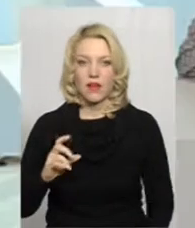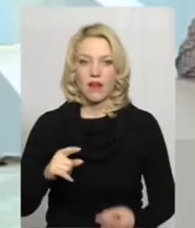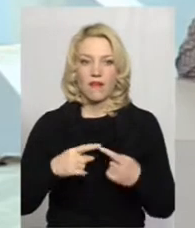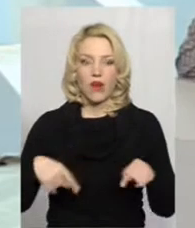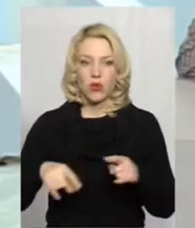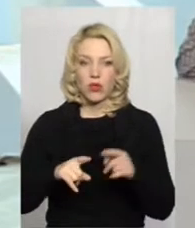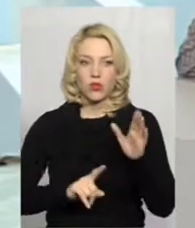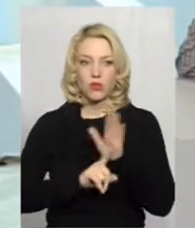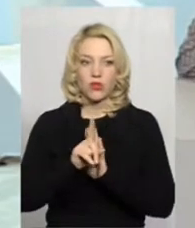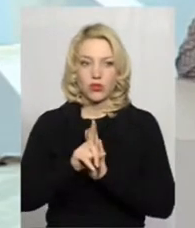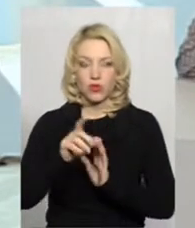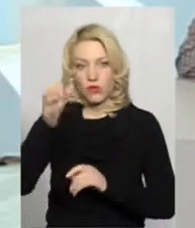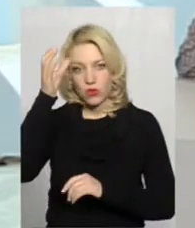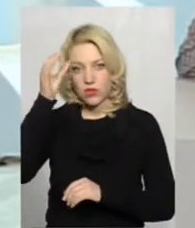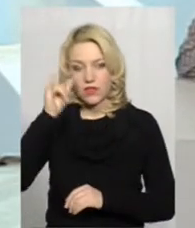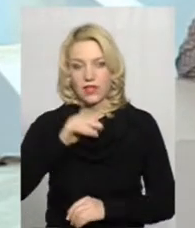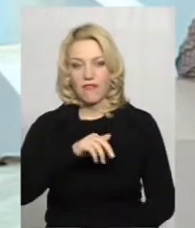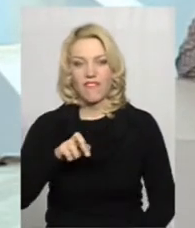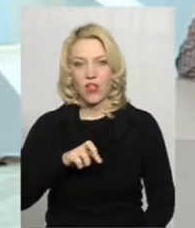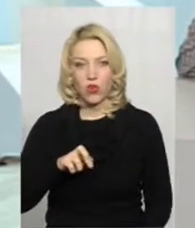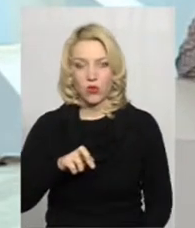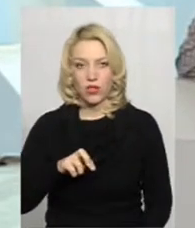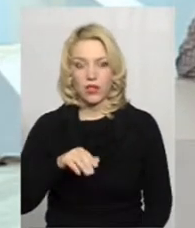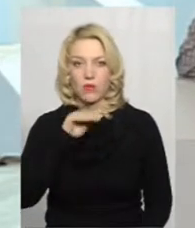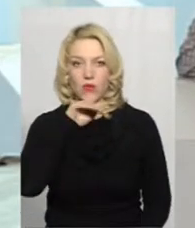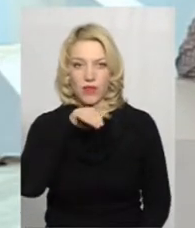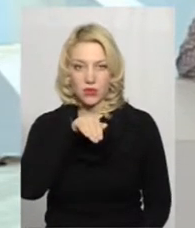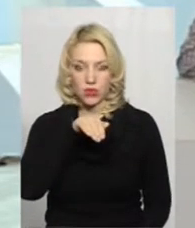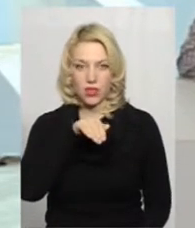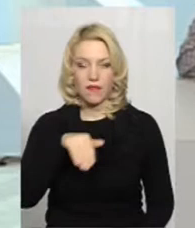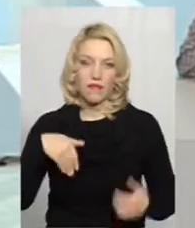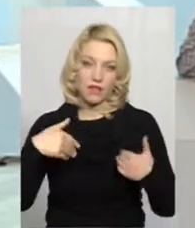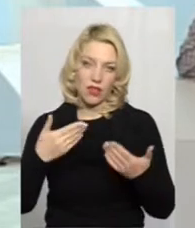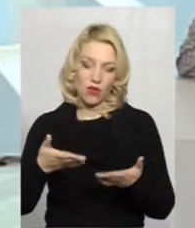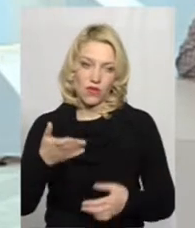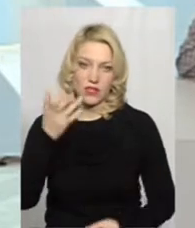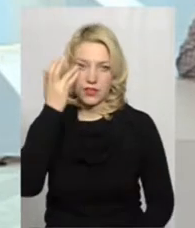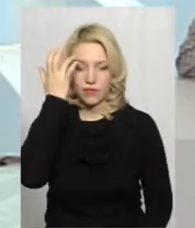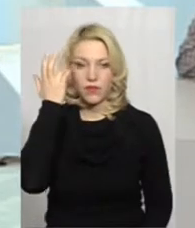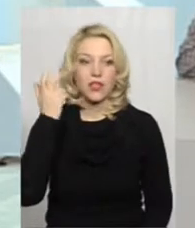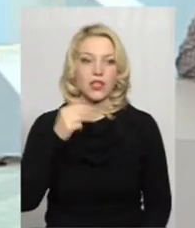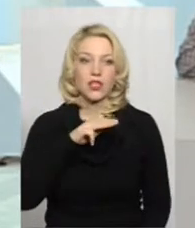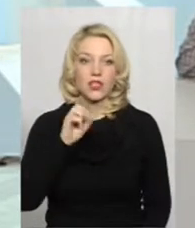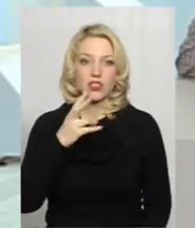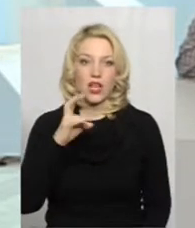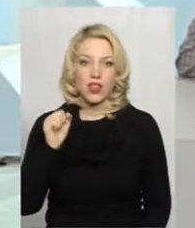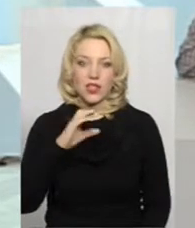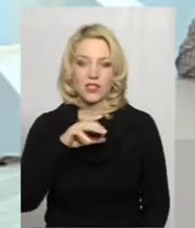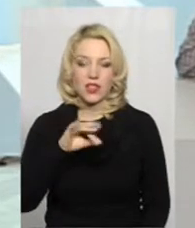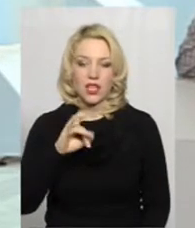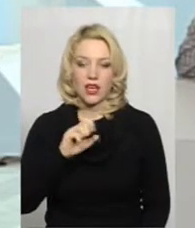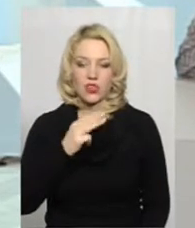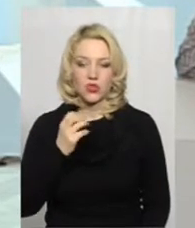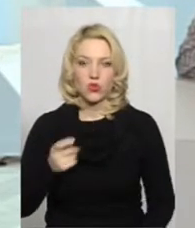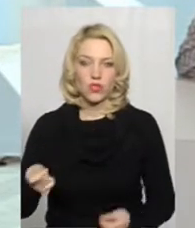факультету початкової освіти та філології, професорка. Вітаю, пані Інно. І Жанна Страшнюк,